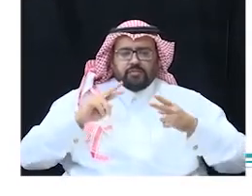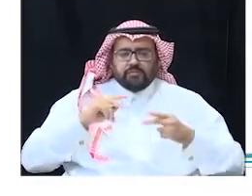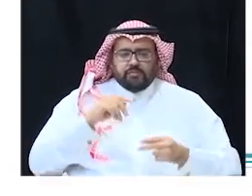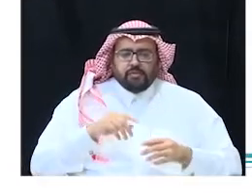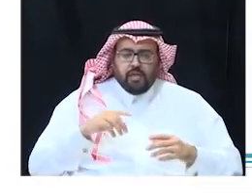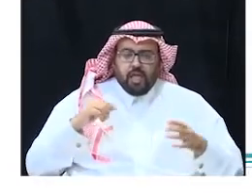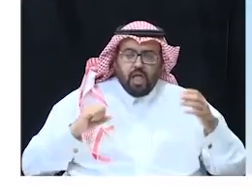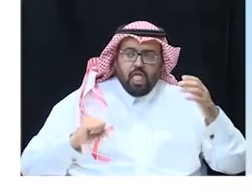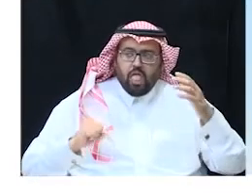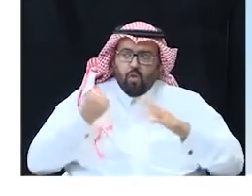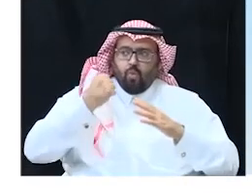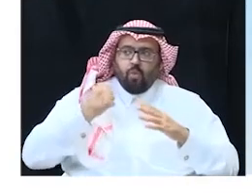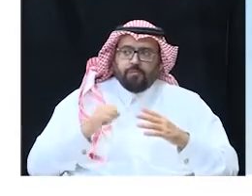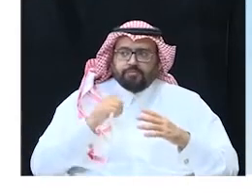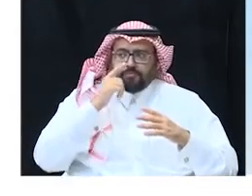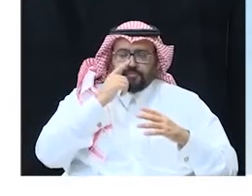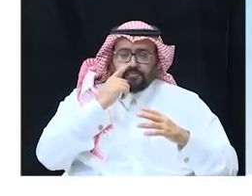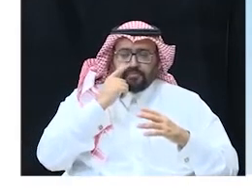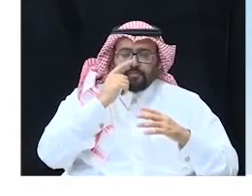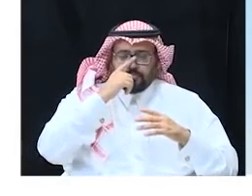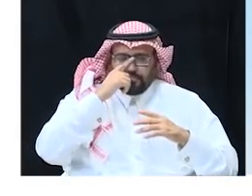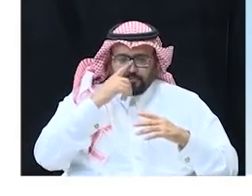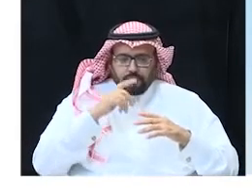المغناطيسات. نبدأ.